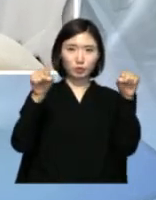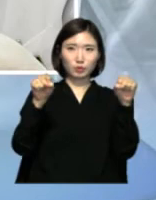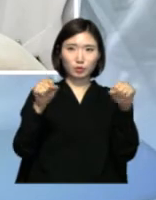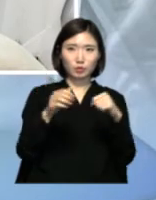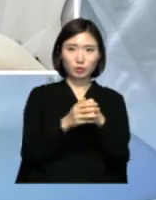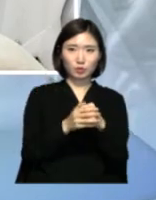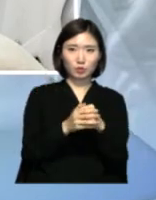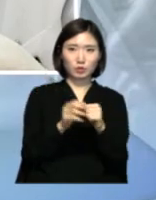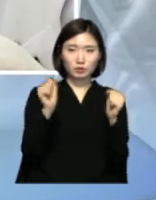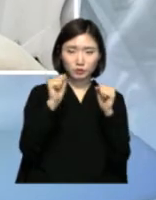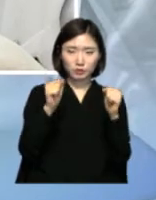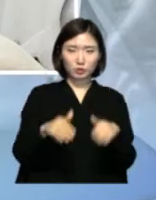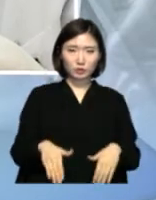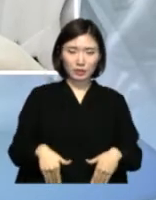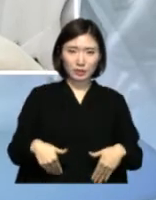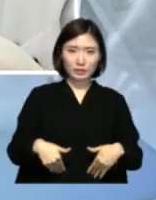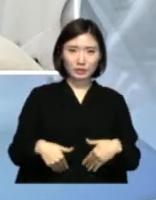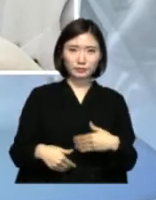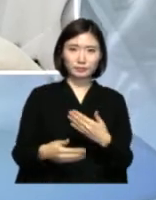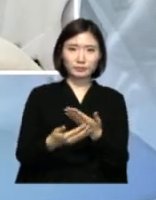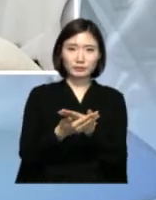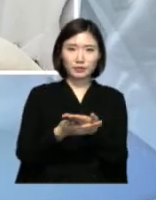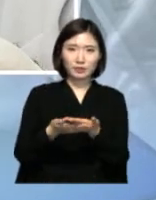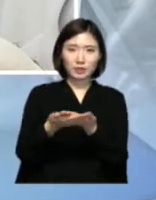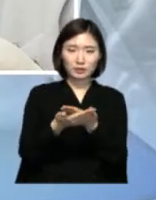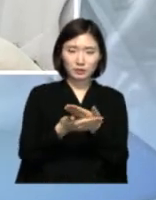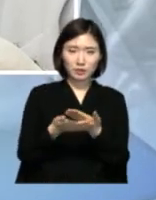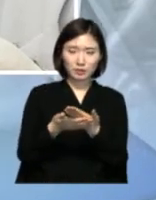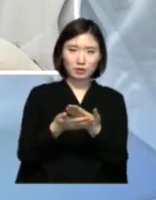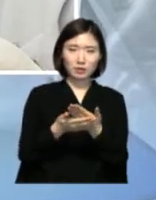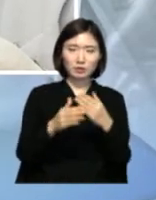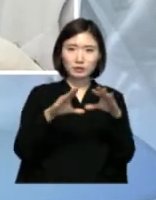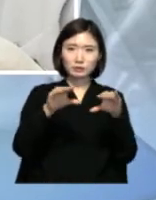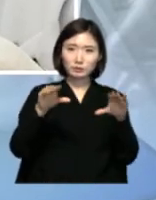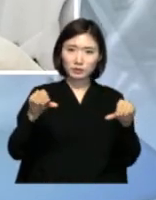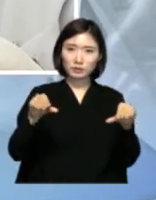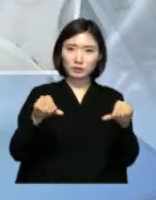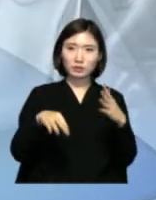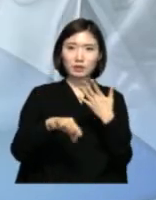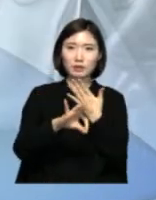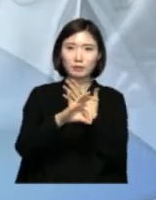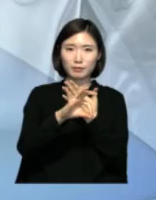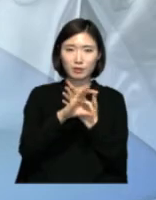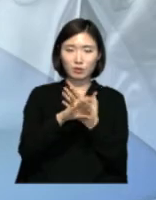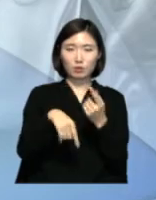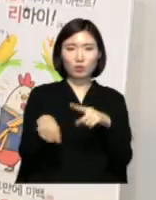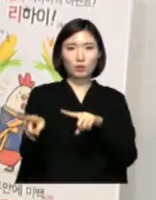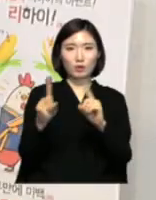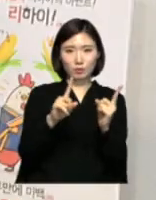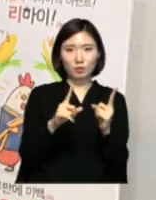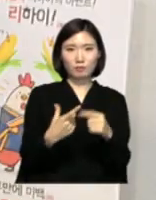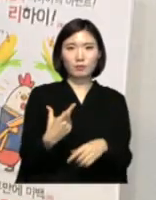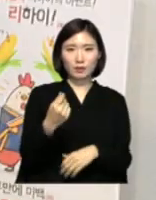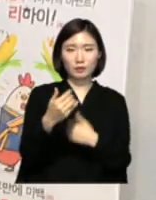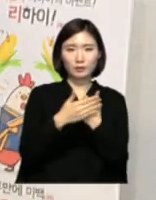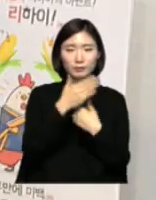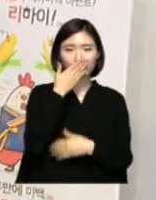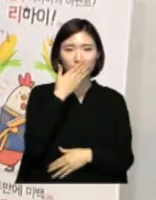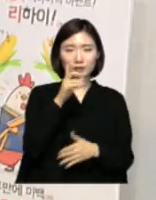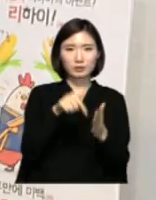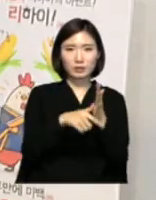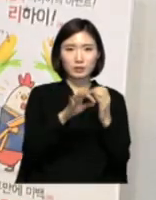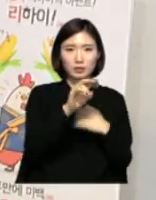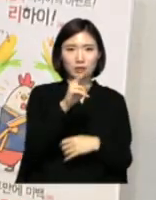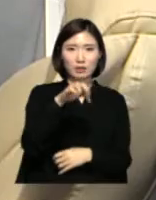이제 냉찜질이나 온찜질 그런 거를 이제 같이 병행을 한다면 회복을 빨리 도울 수 있습니다. 네, 이 시간 그